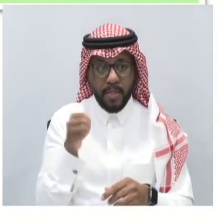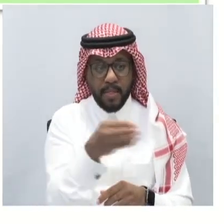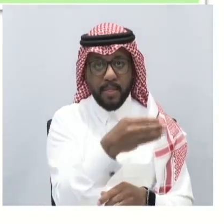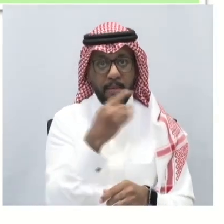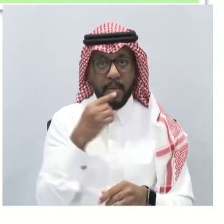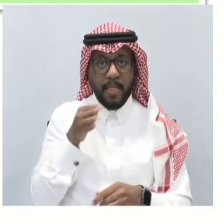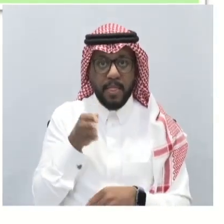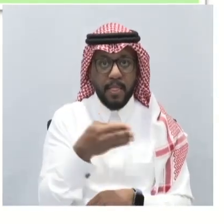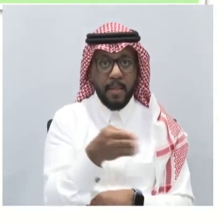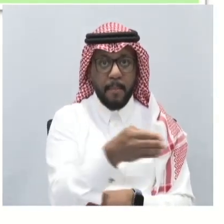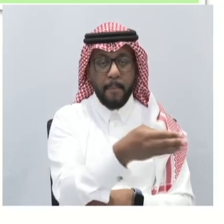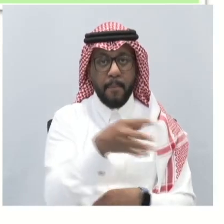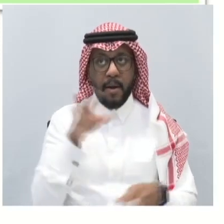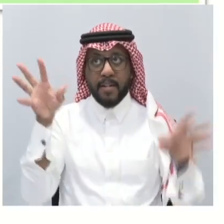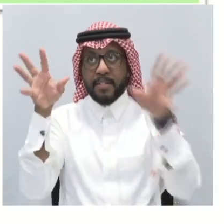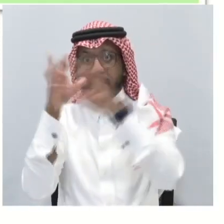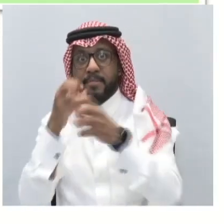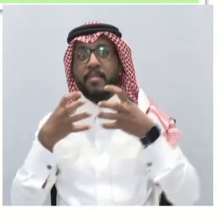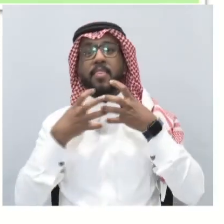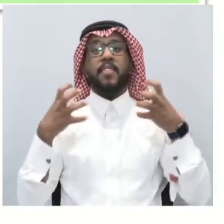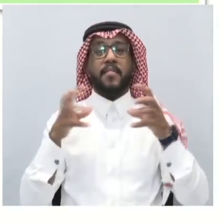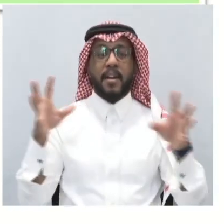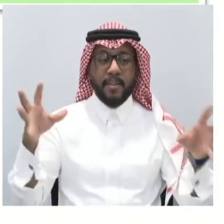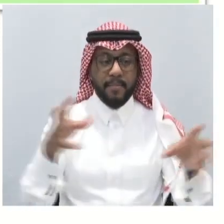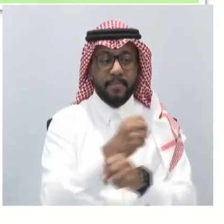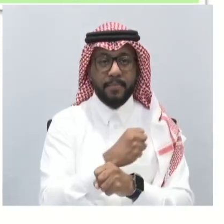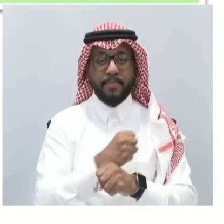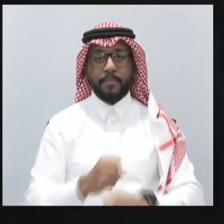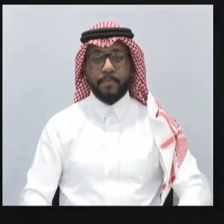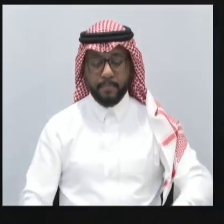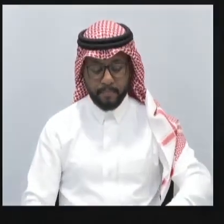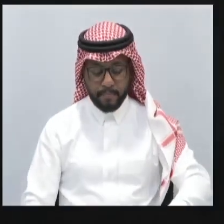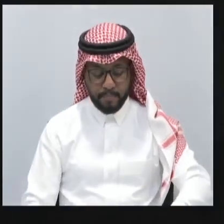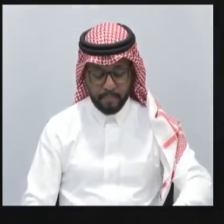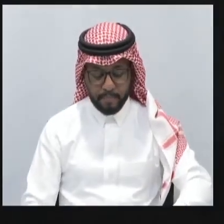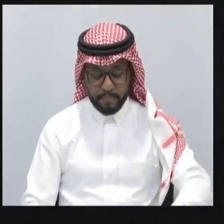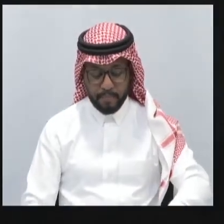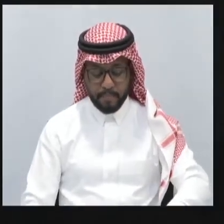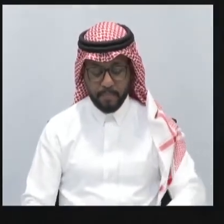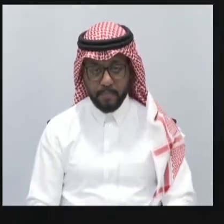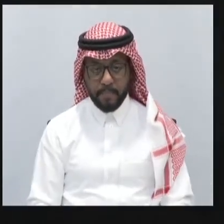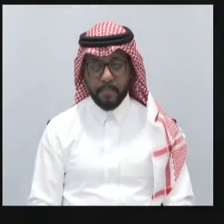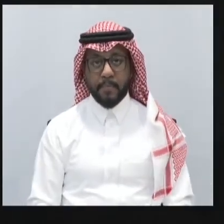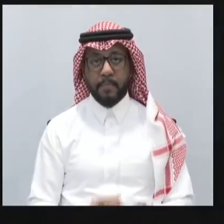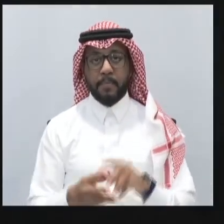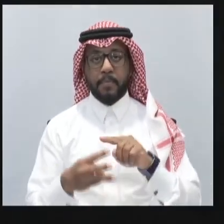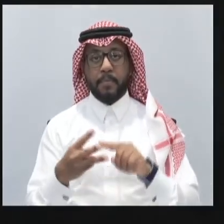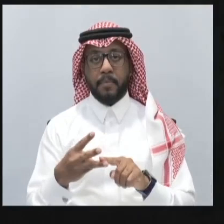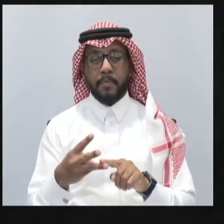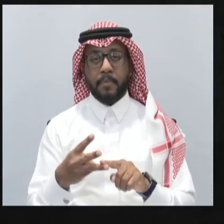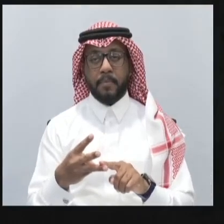اكل ايش اكل الضفدع اكل الضفدع فعندي هنا ثلاث حيوانات